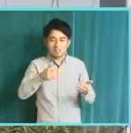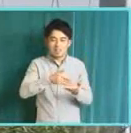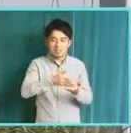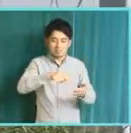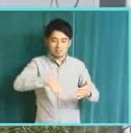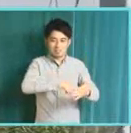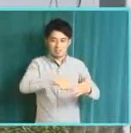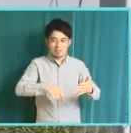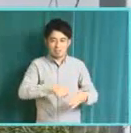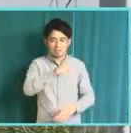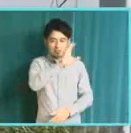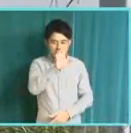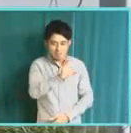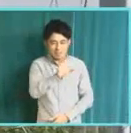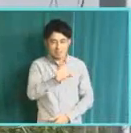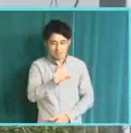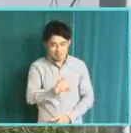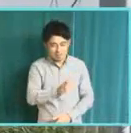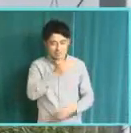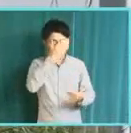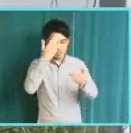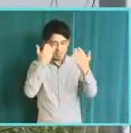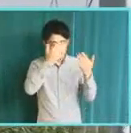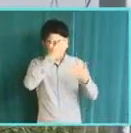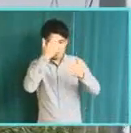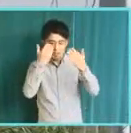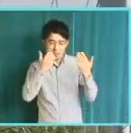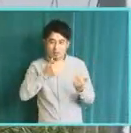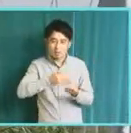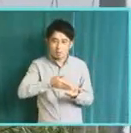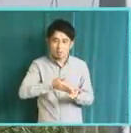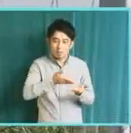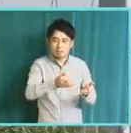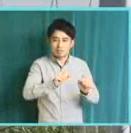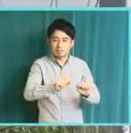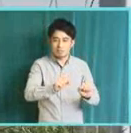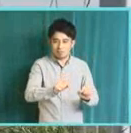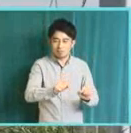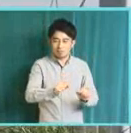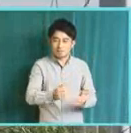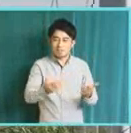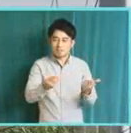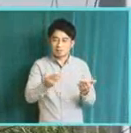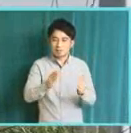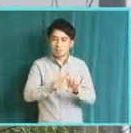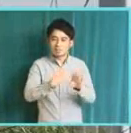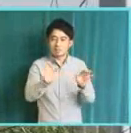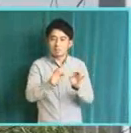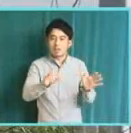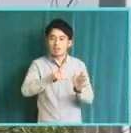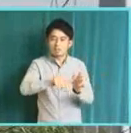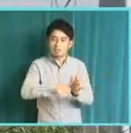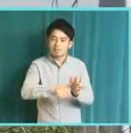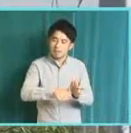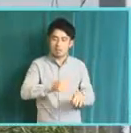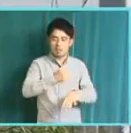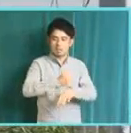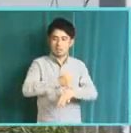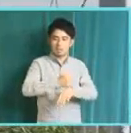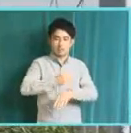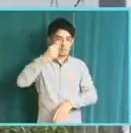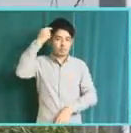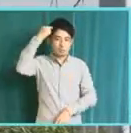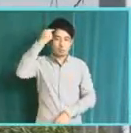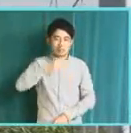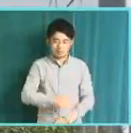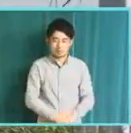がいると、お話を何回も繰り返してあげないといけなかったりとか、分かるまで、話してあげたりとかする